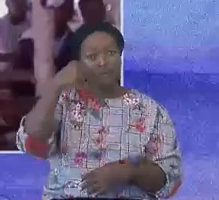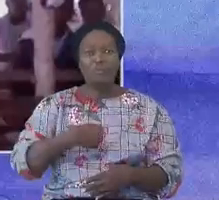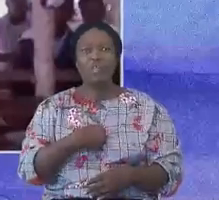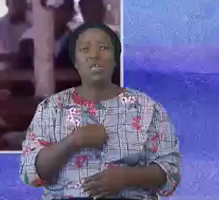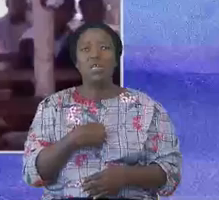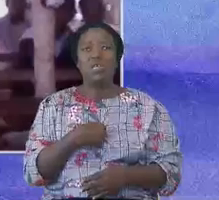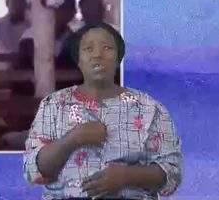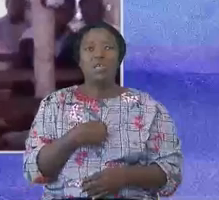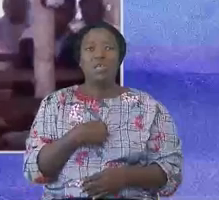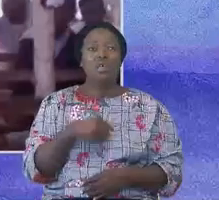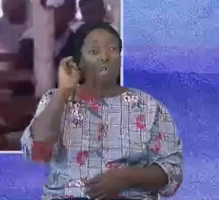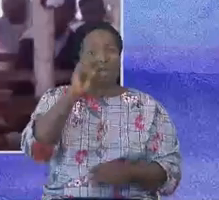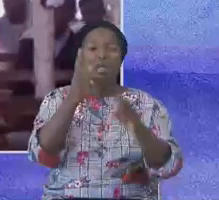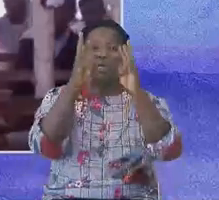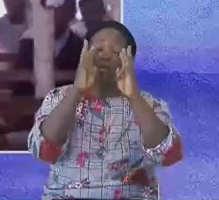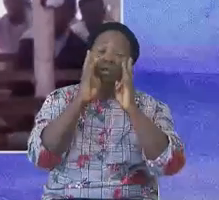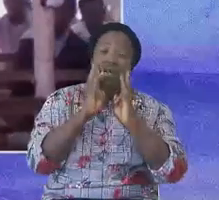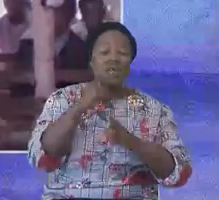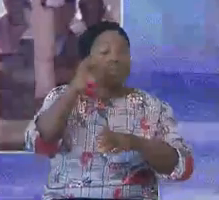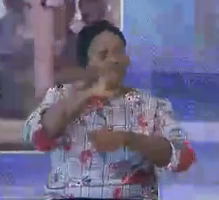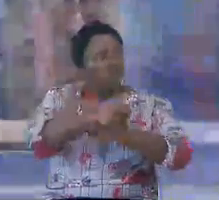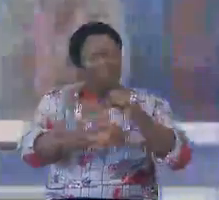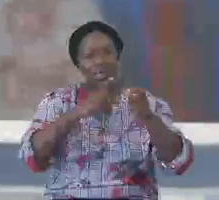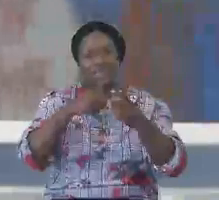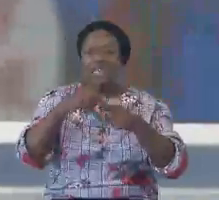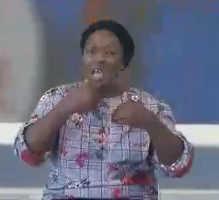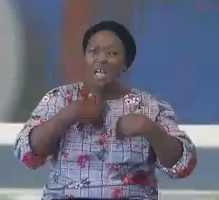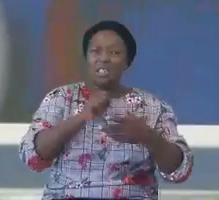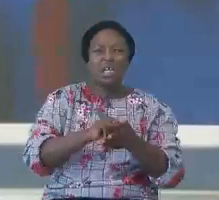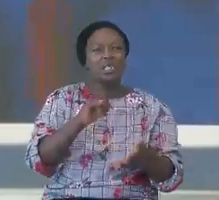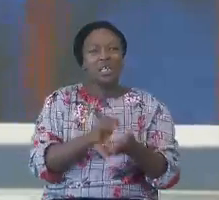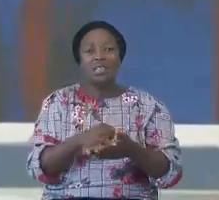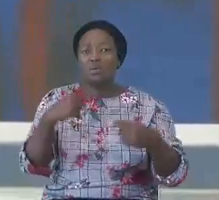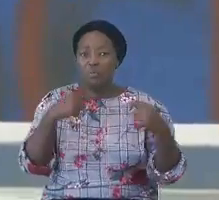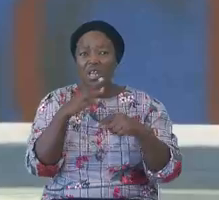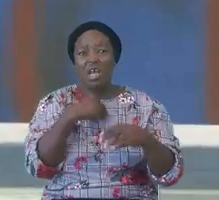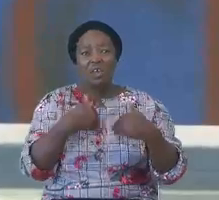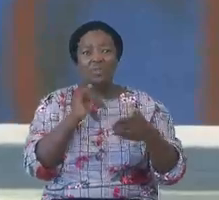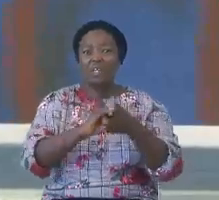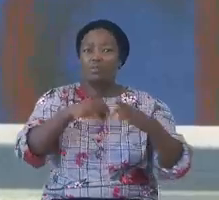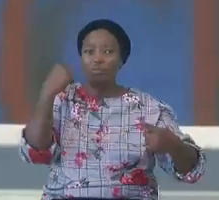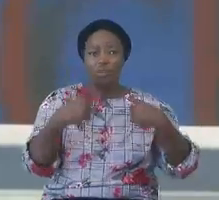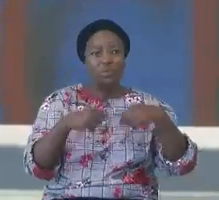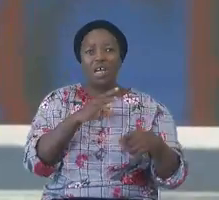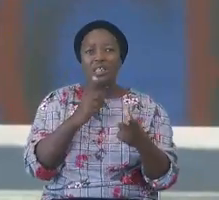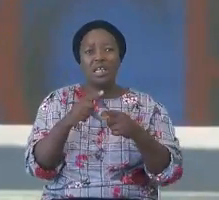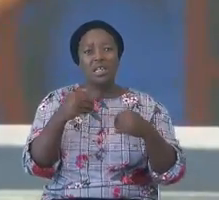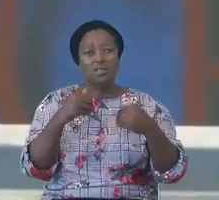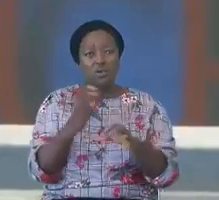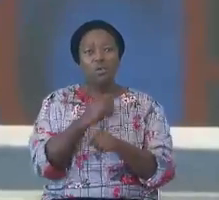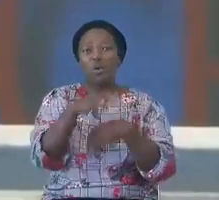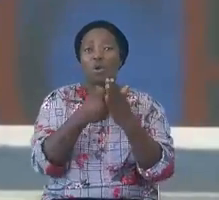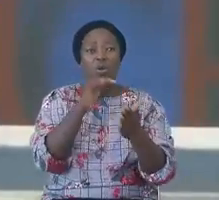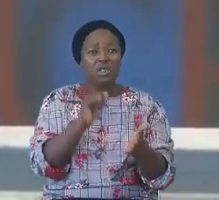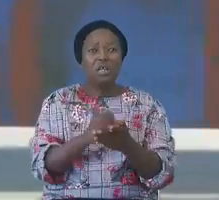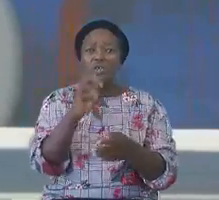a supporté cela pour moi, il a porté ça pour moi, il a crié, il a souffert, il avait les